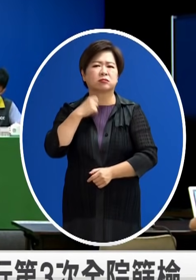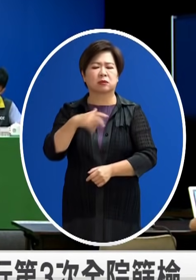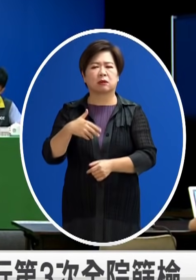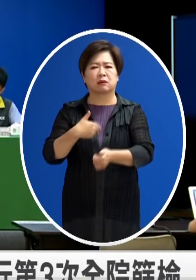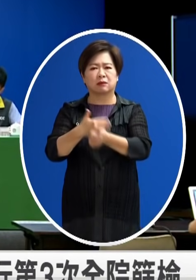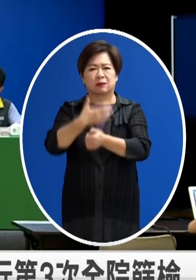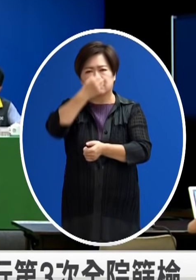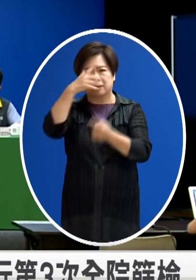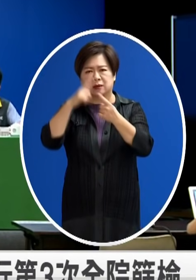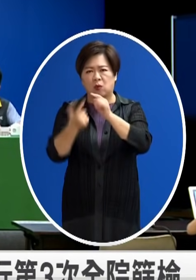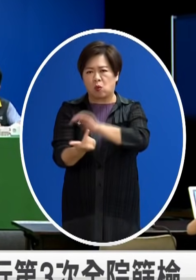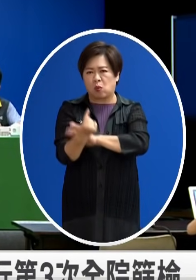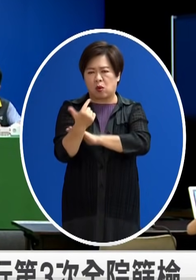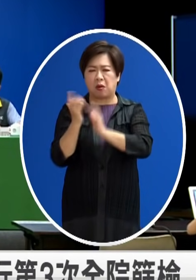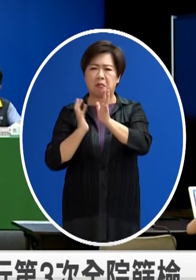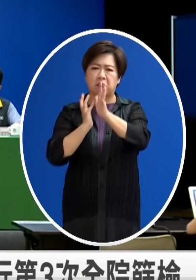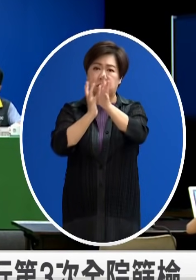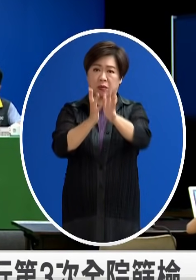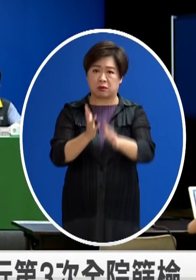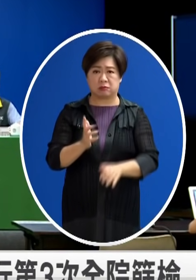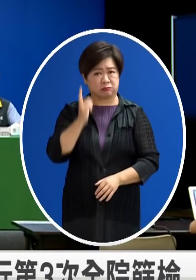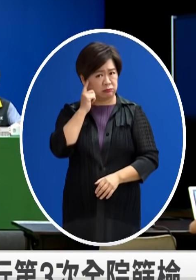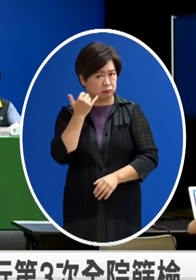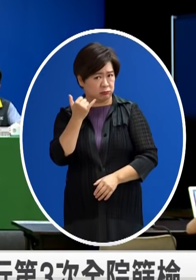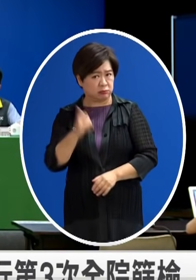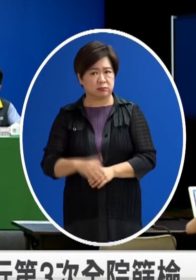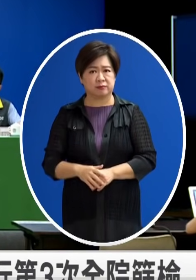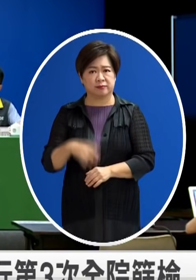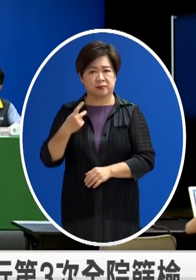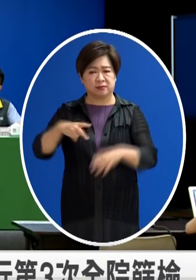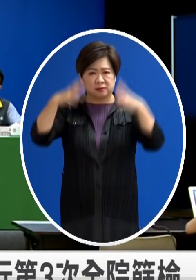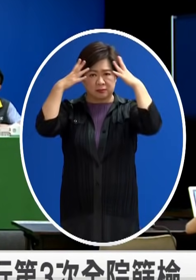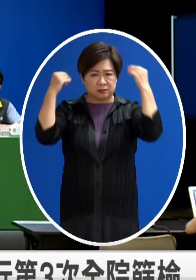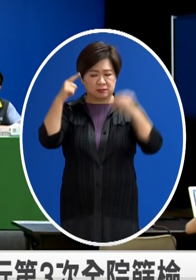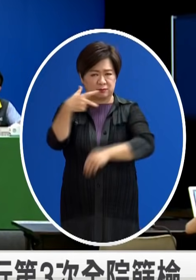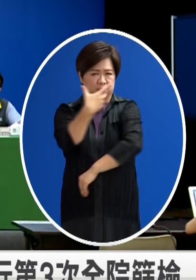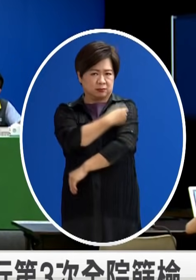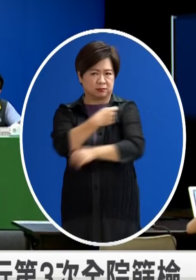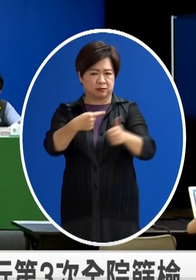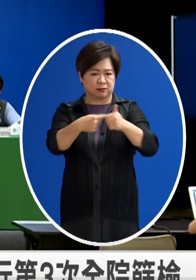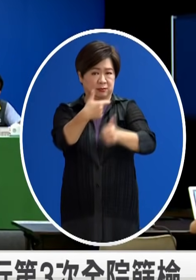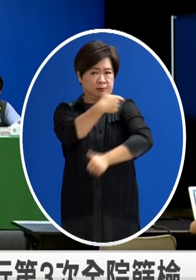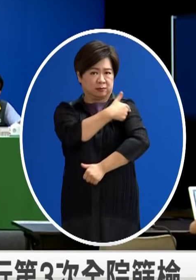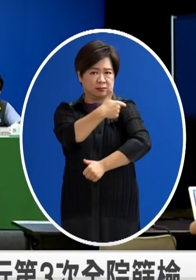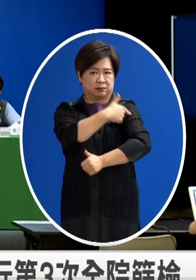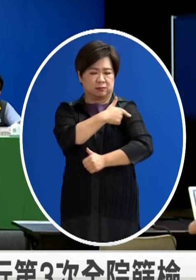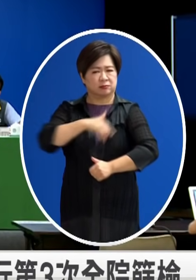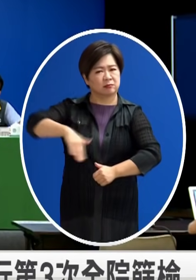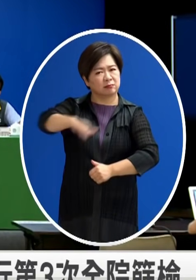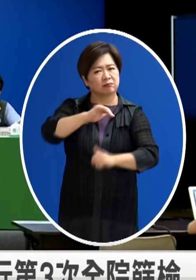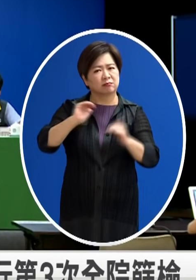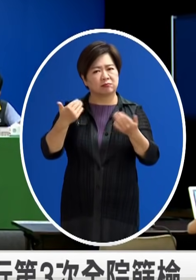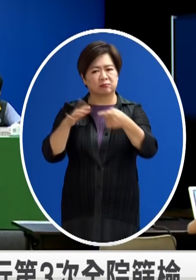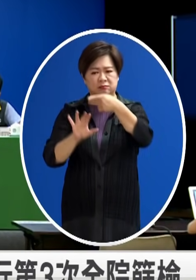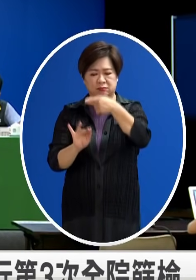轻族群打，指挥中心怎么看？那么再来就是荷兰施打第一剂疫苗的覆盖率已经达